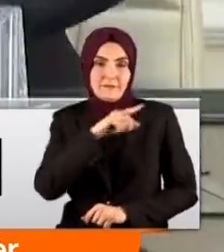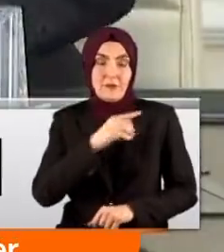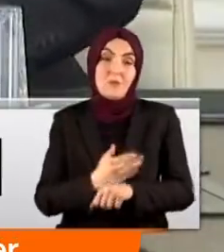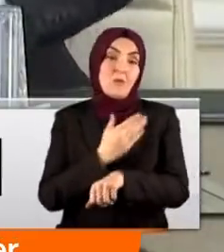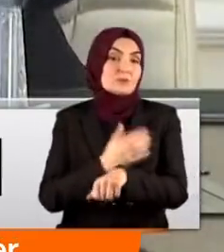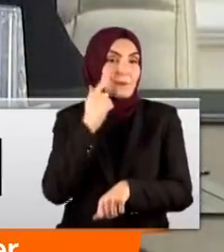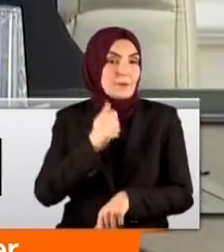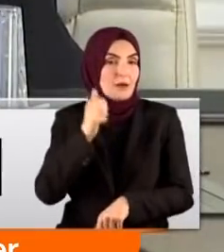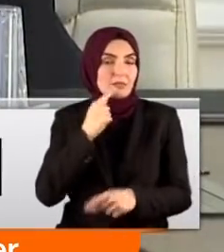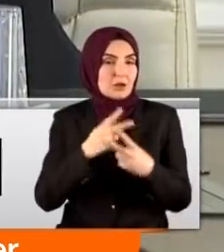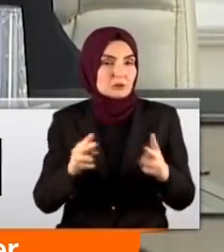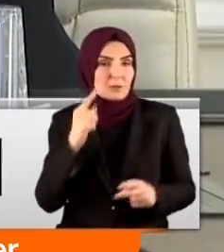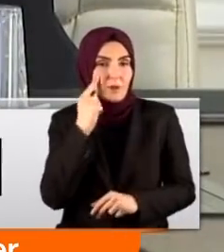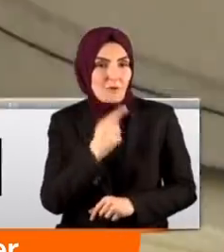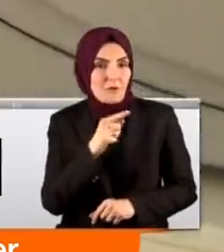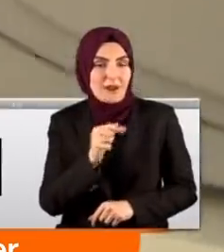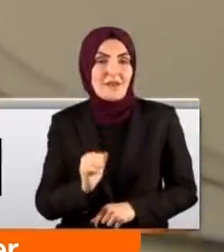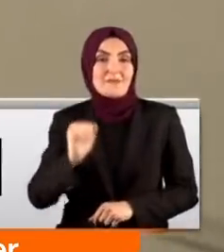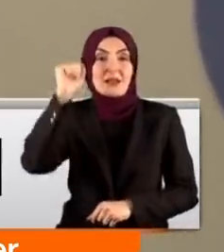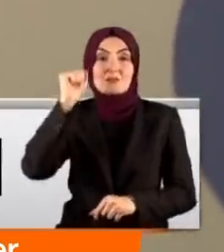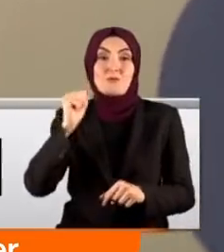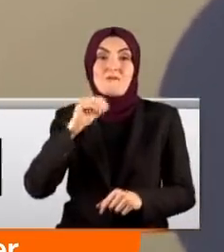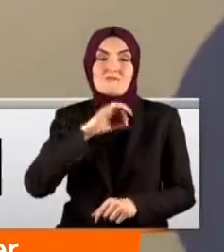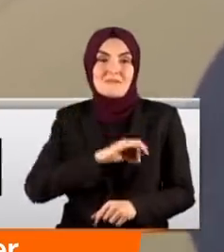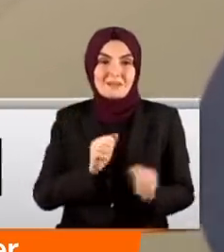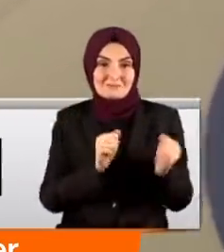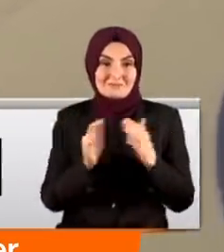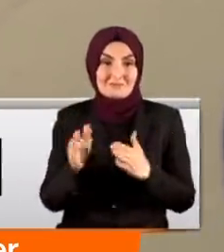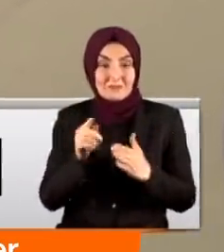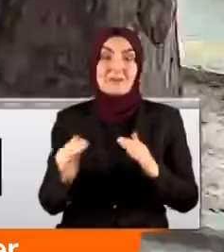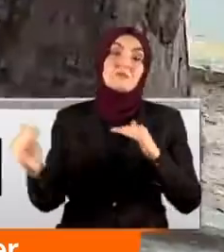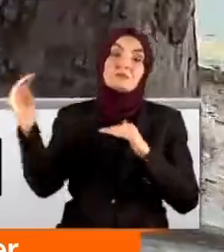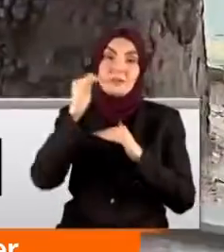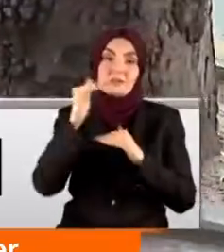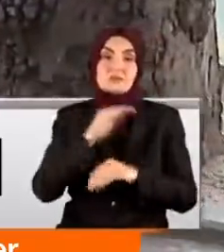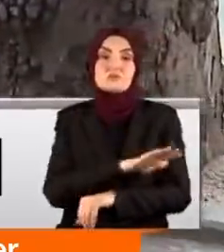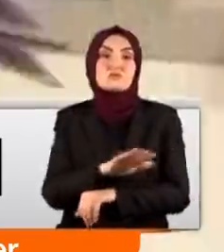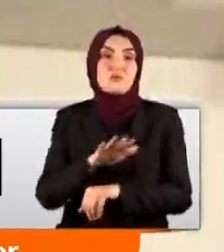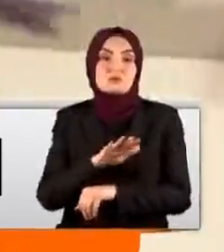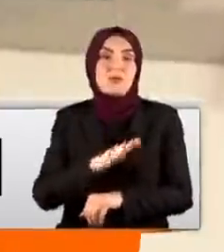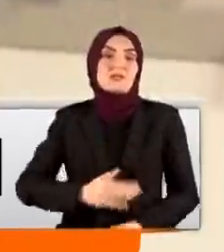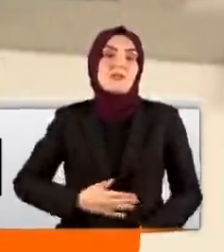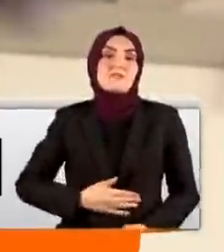açıklamada enflasyon farkının üzerinde sosyal refah düzenlemesi yapılacağı belirtilmişti. Unutmasınlar bizi.